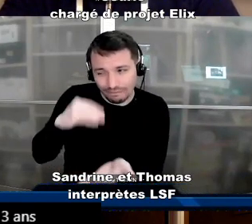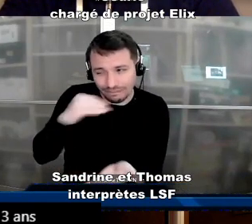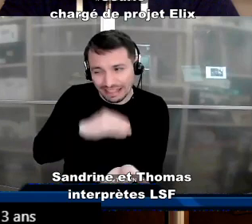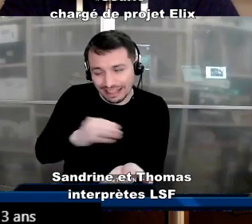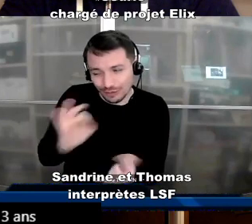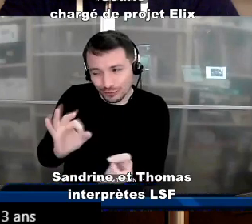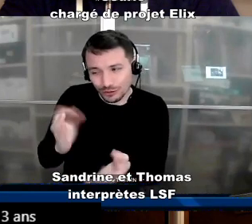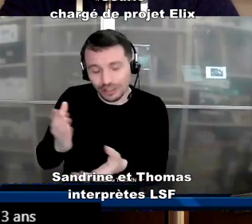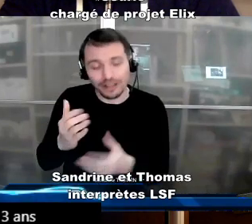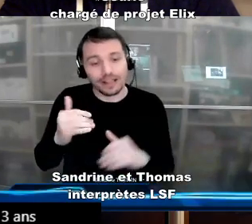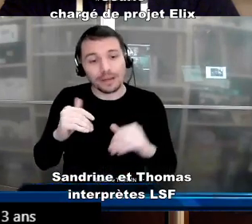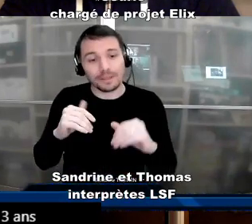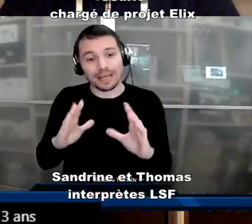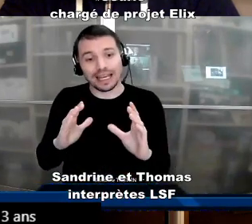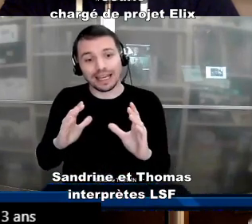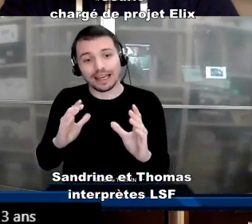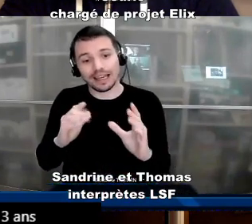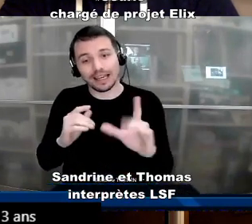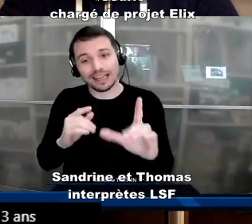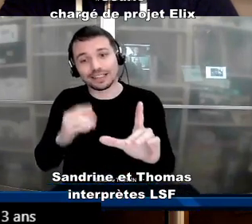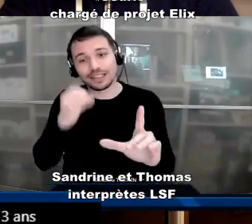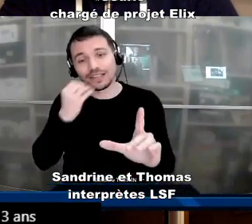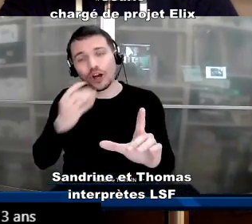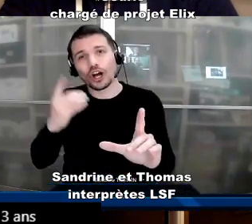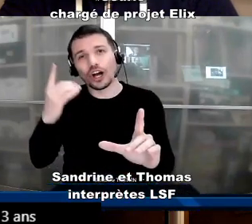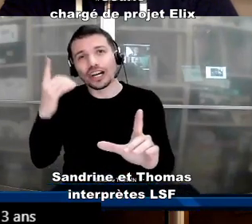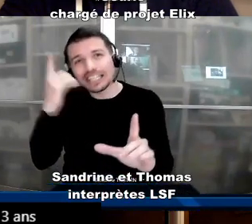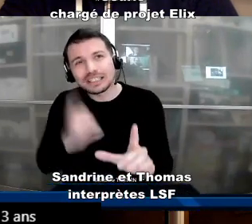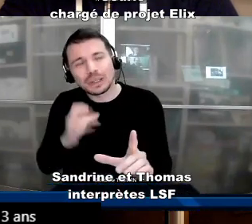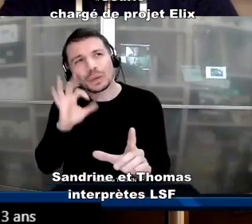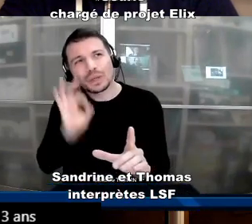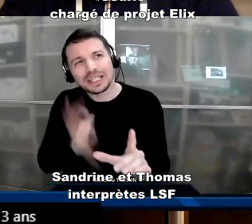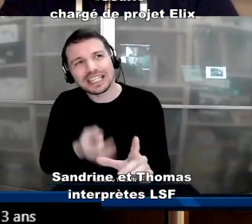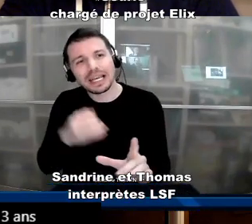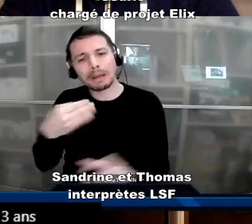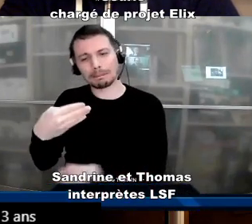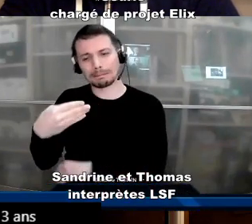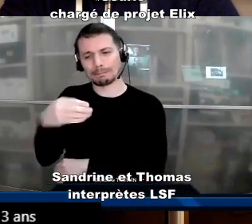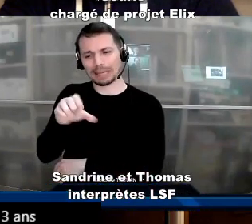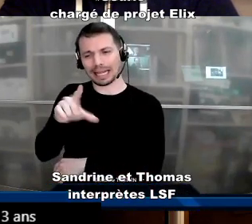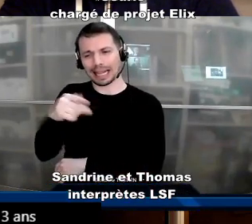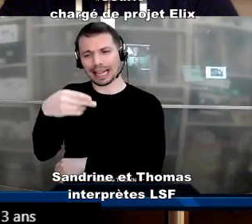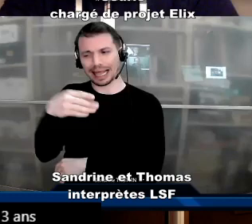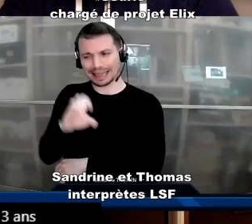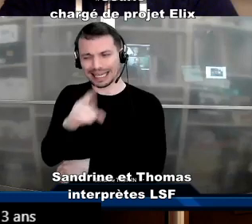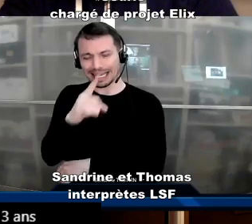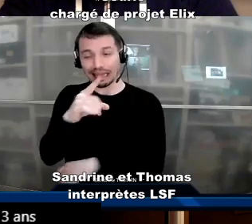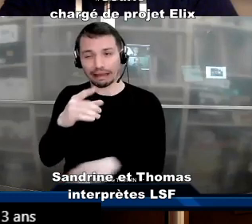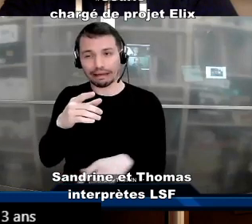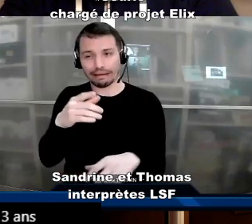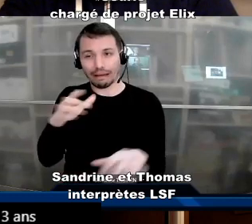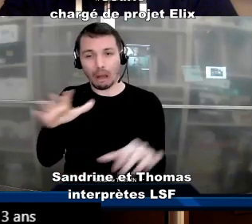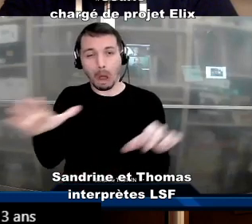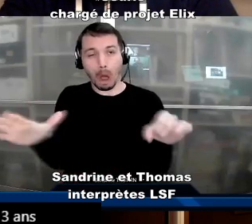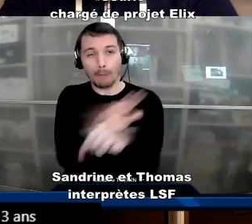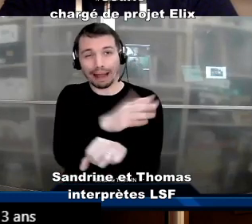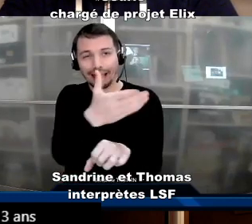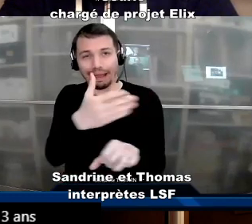Et la question qu'on me pose tout le temps, c'est oui, Mélanie, elle a plus de place, ok. Mais toi, donne-nous des astuces pour aller apprendre la langue des